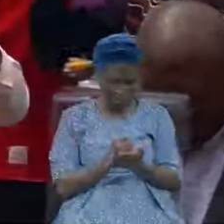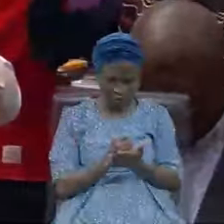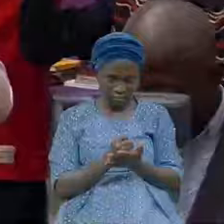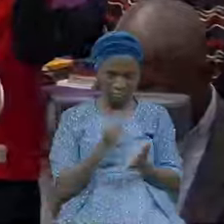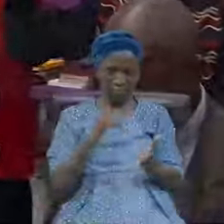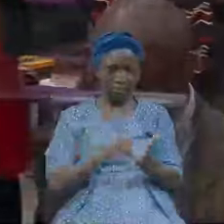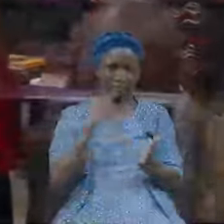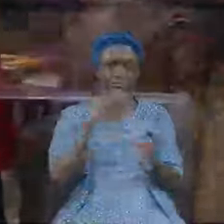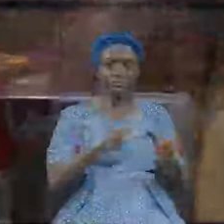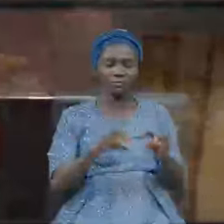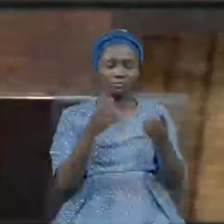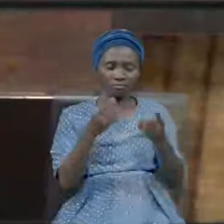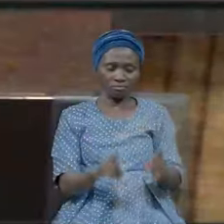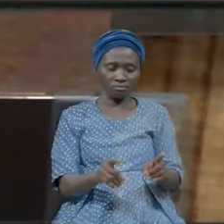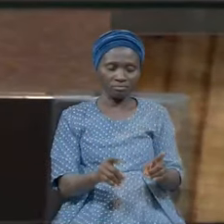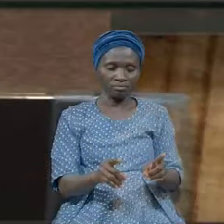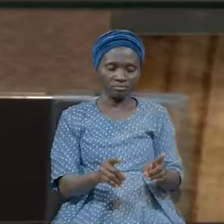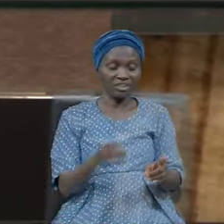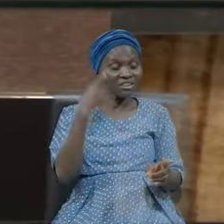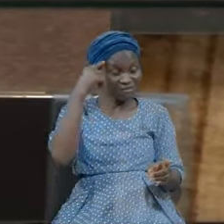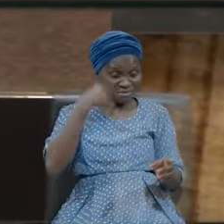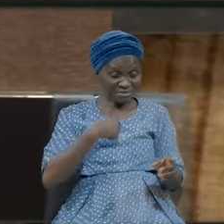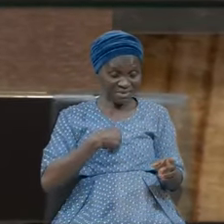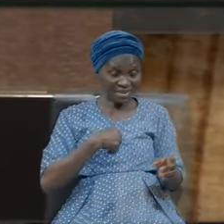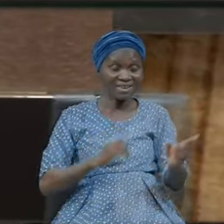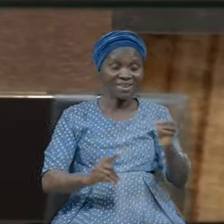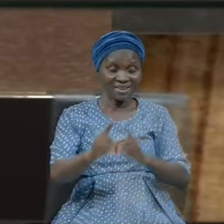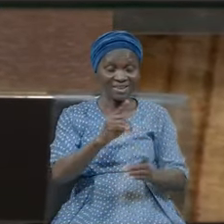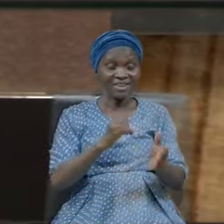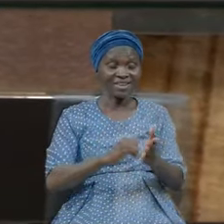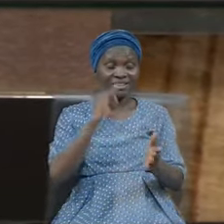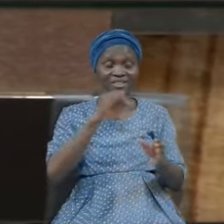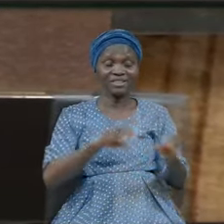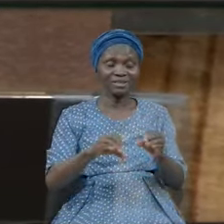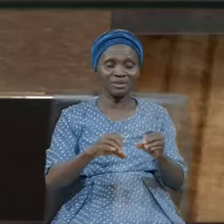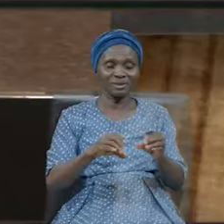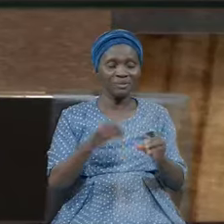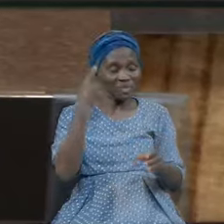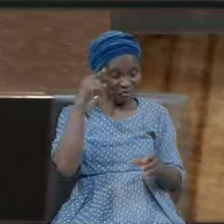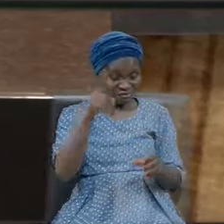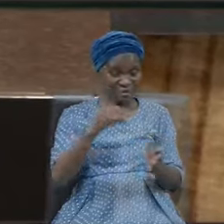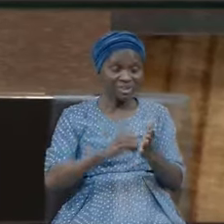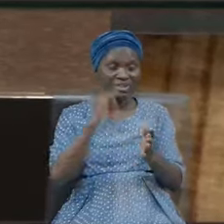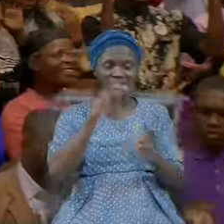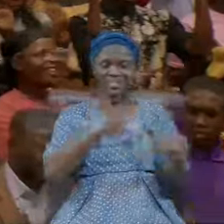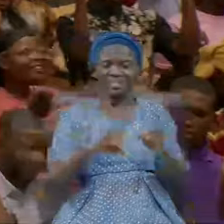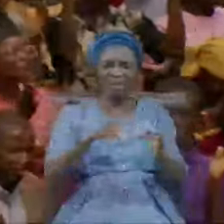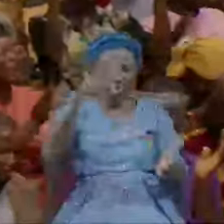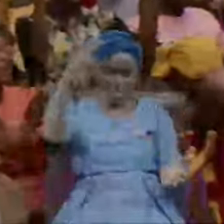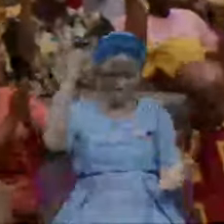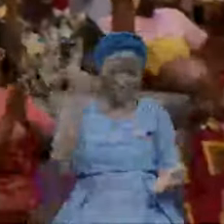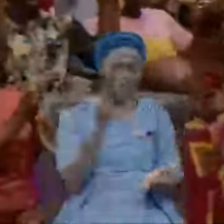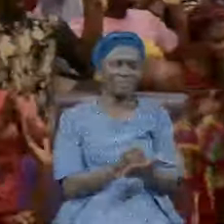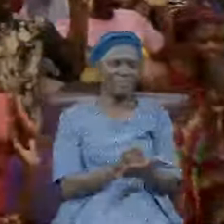c'est fait. Pour moi, c'est fait. Pour vous, c'est fait.